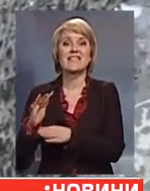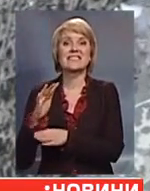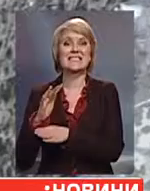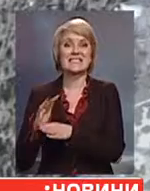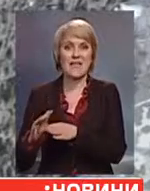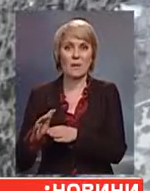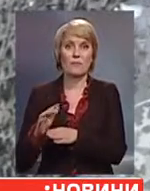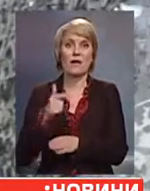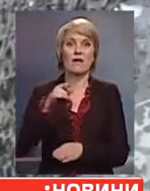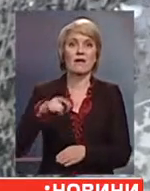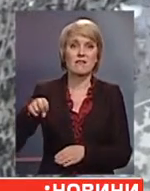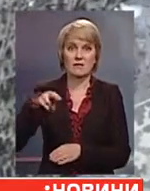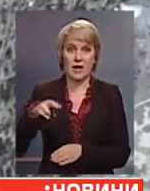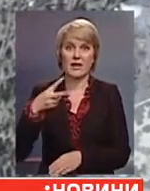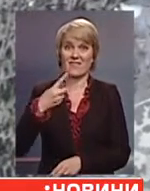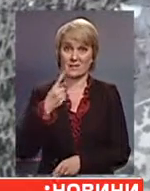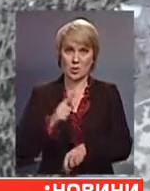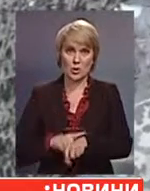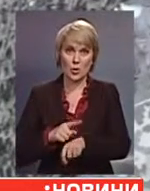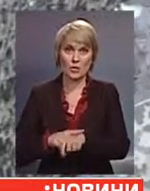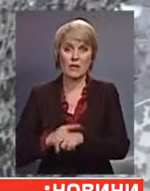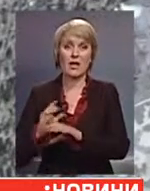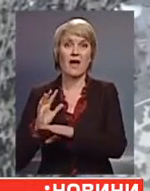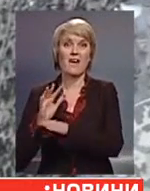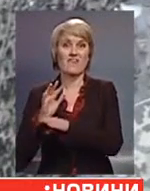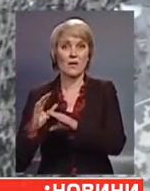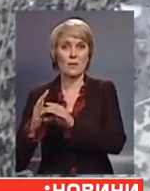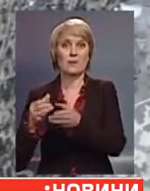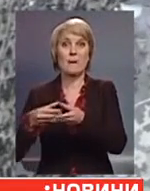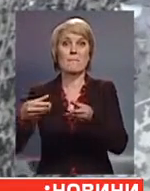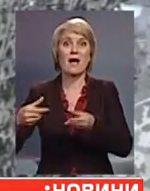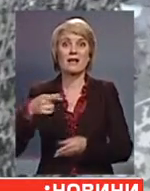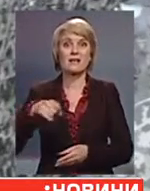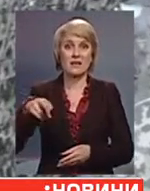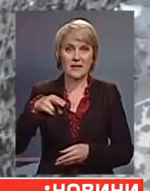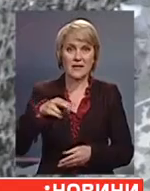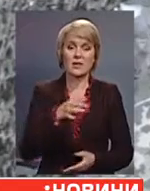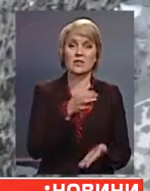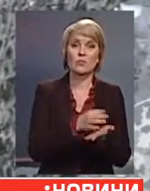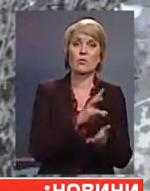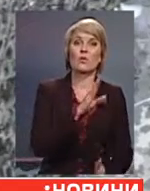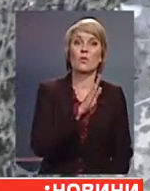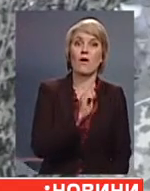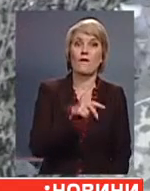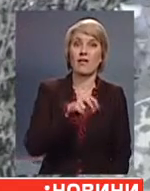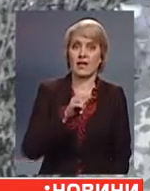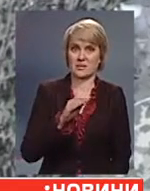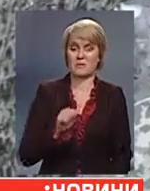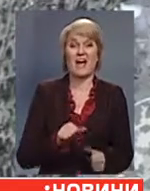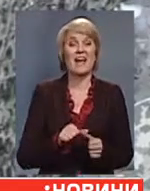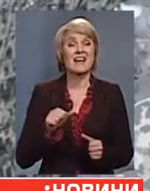«Град». А о 21-й годині випустили пакет градів по населеному пункту Новоласпа Волноваського району. Крім того,